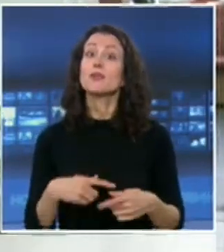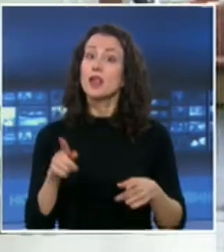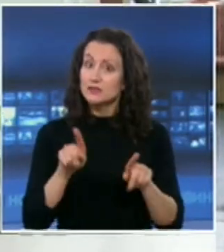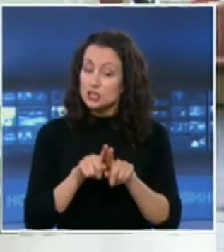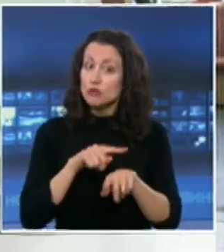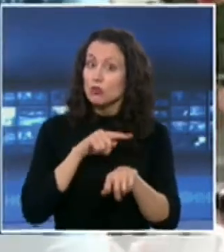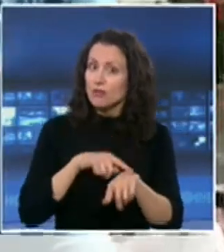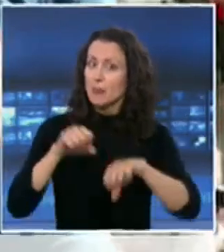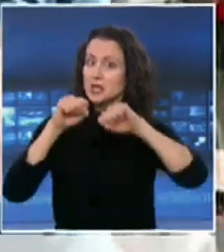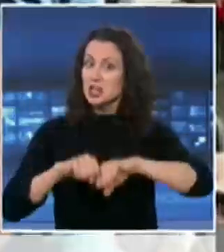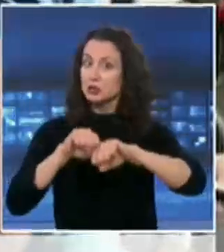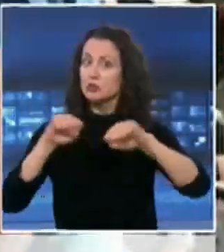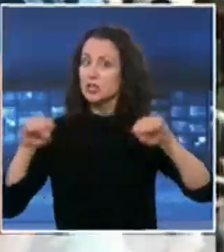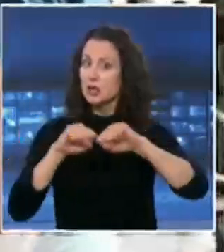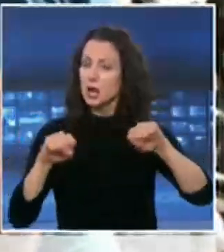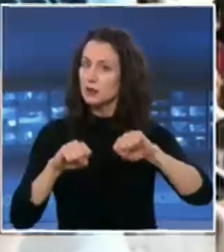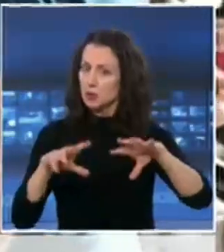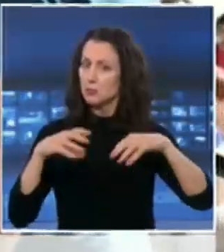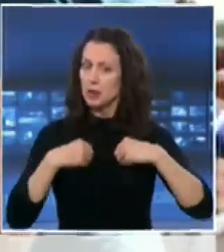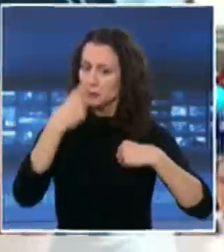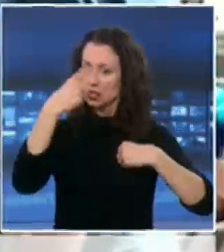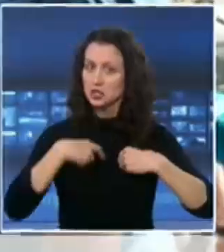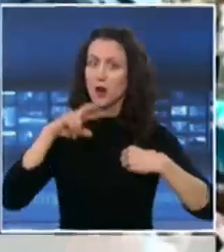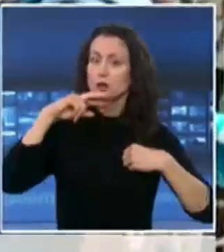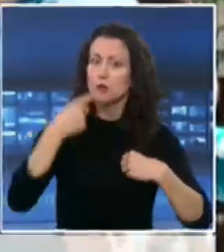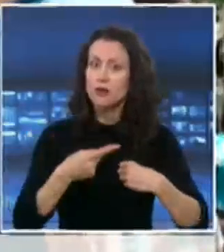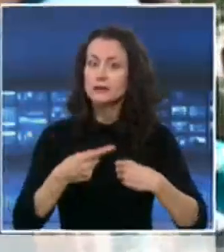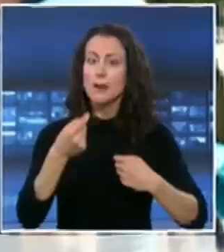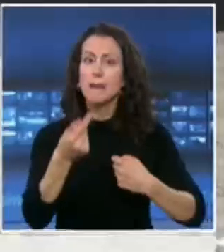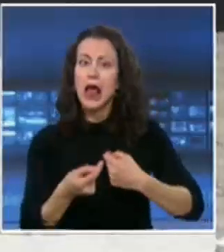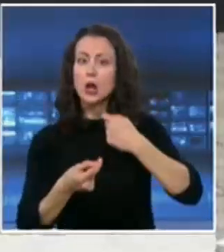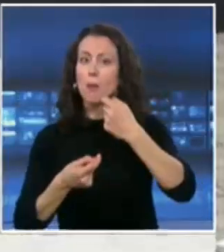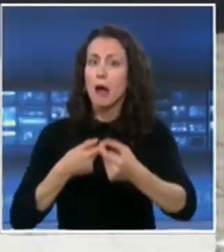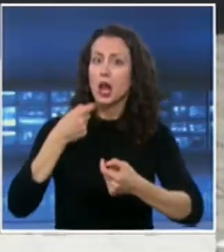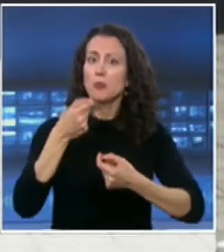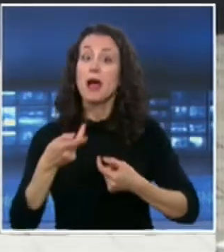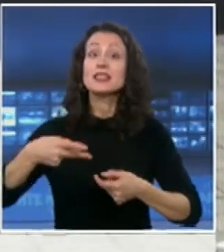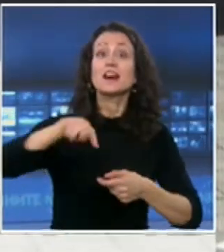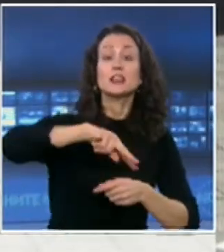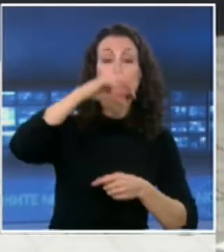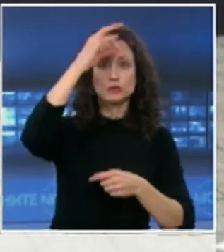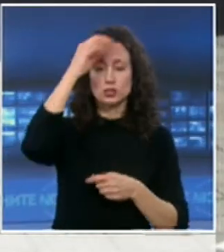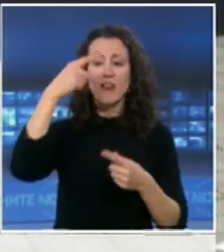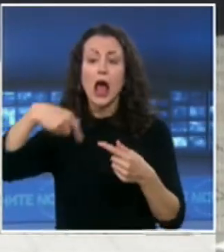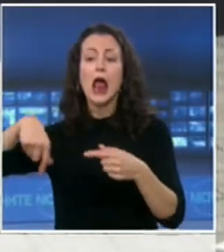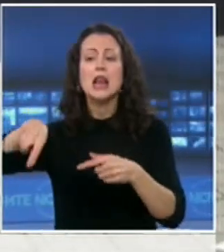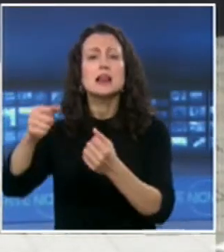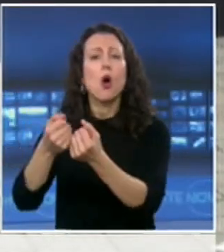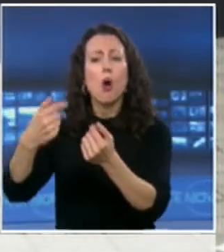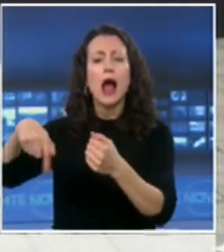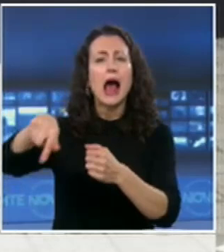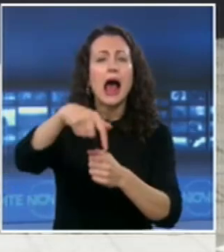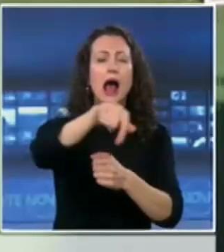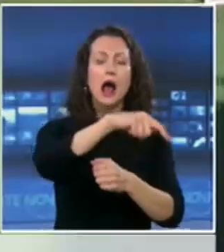поемат индивидуална отговорност за поетапно връщане на учениците в клас. Тези локални решения с това